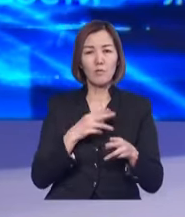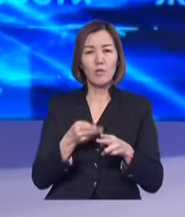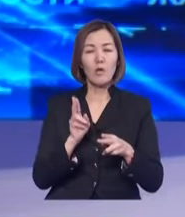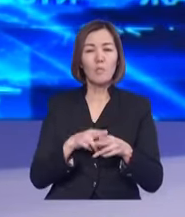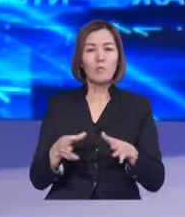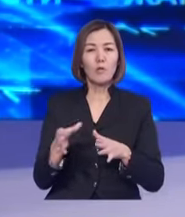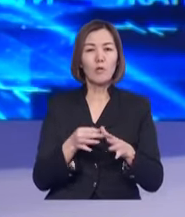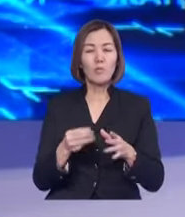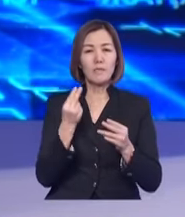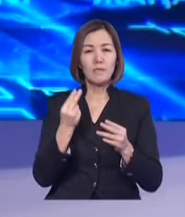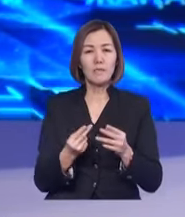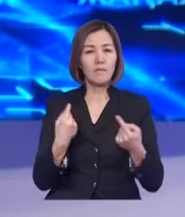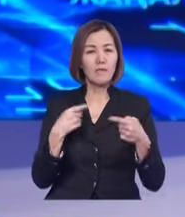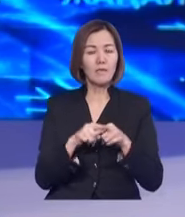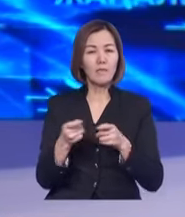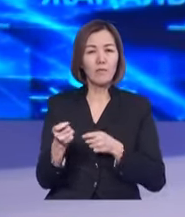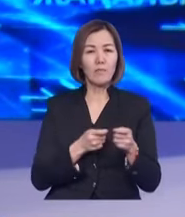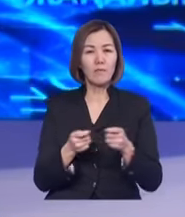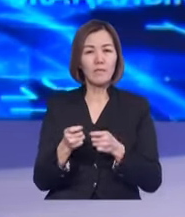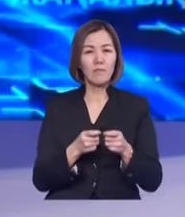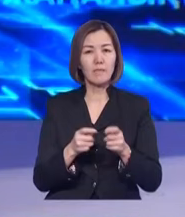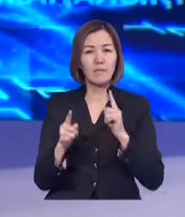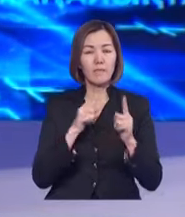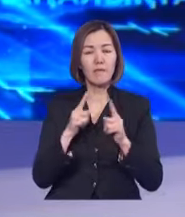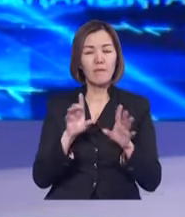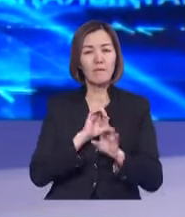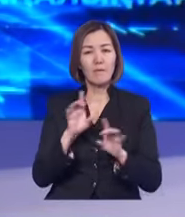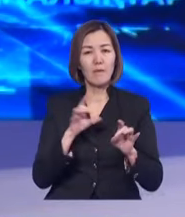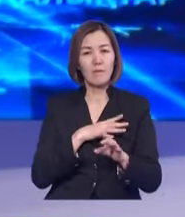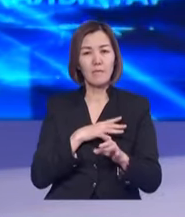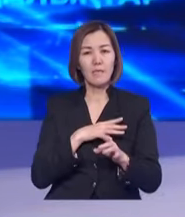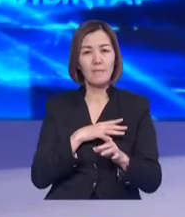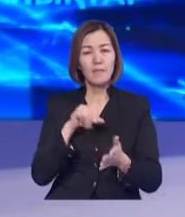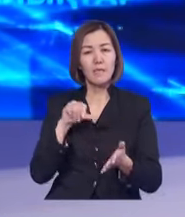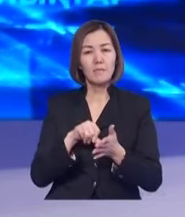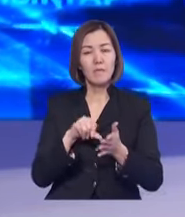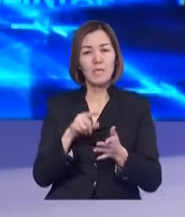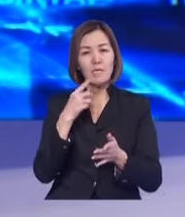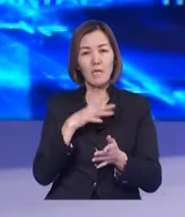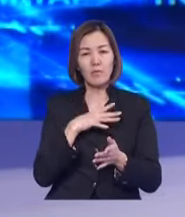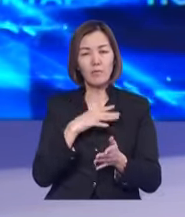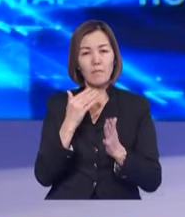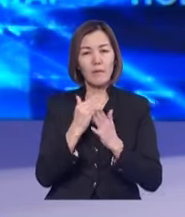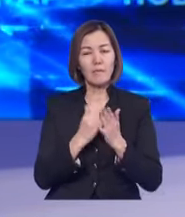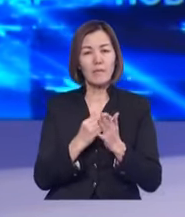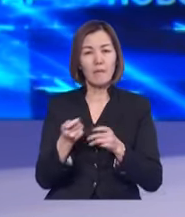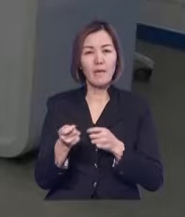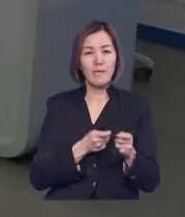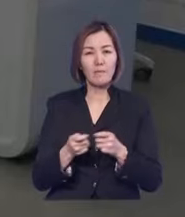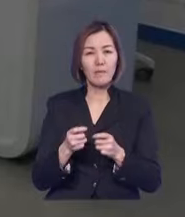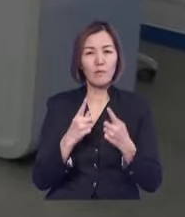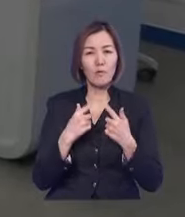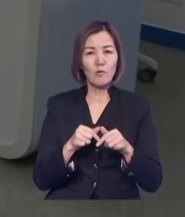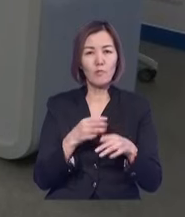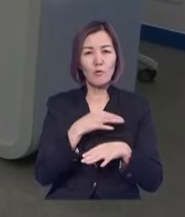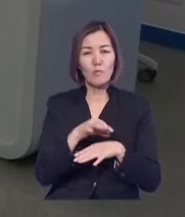қосылды. Бұл туралы облыстық цифрлық технологиялар басқармасының өкілдері брифингте мәлімдеді. Спикердің сөзінше бағдарлама әкімдік пен